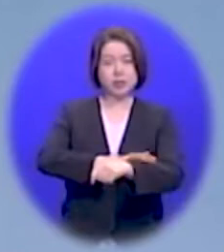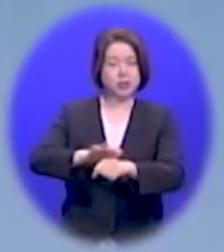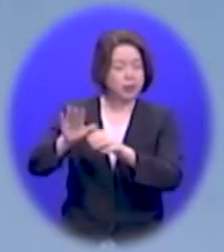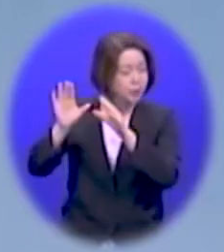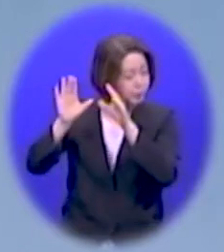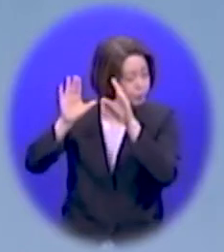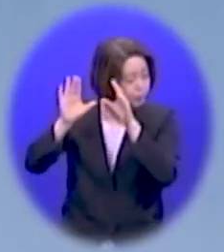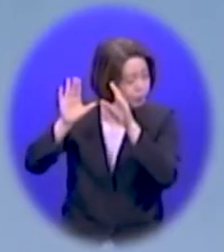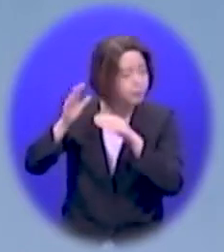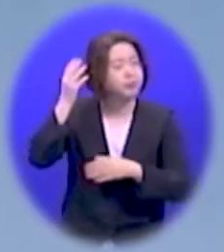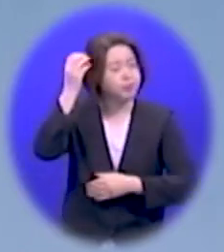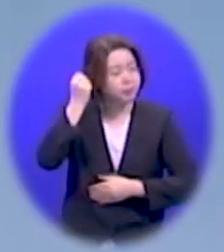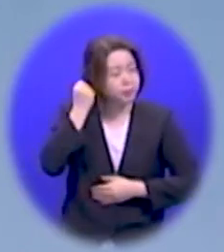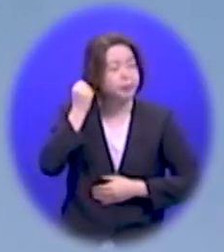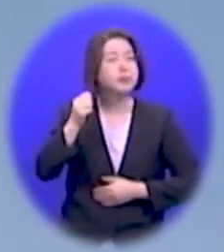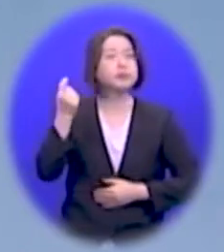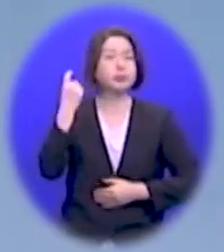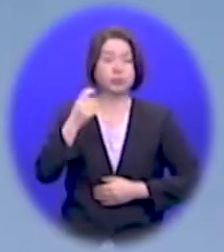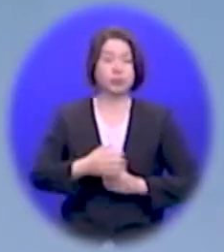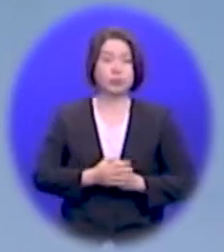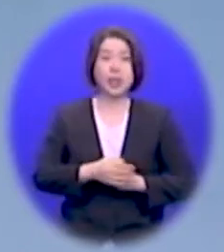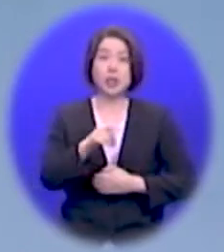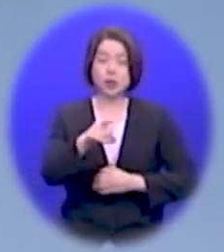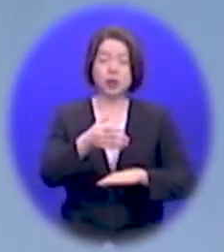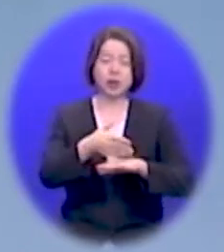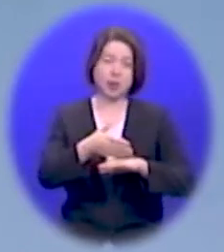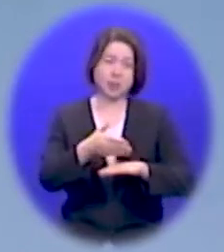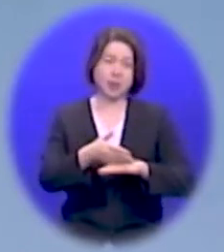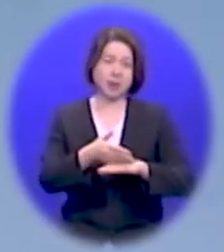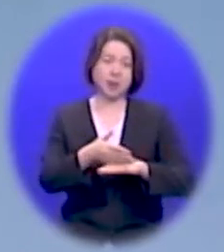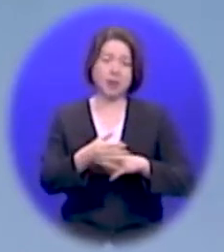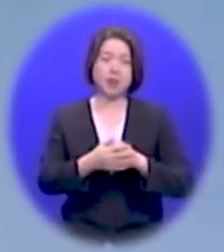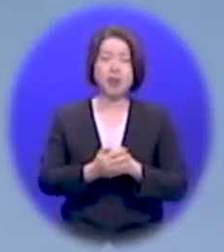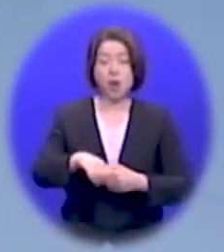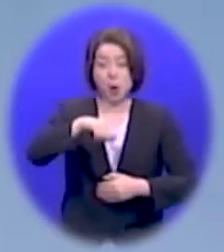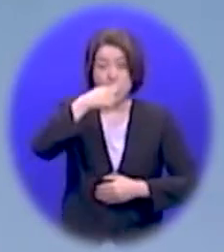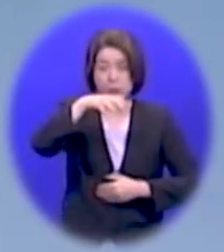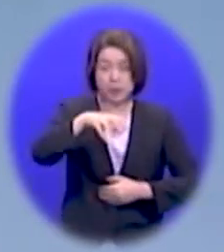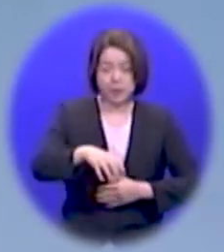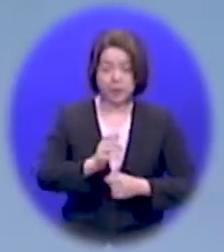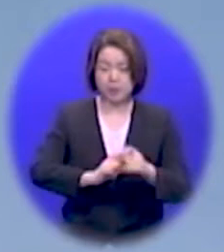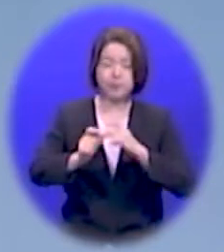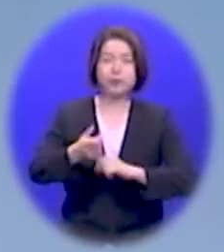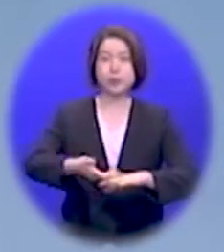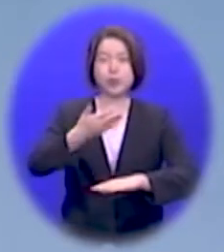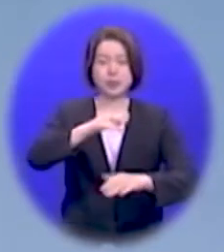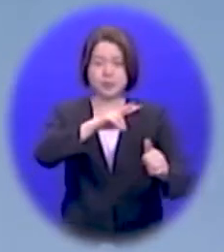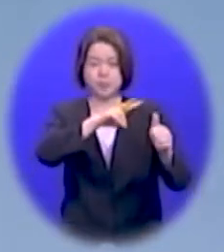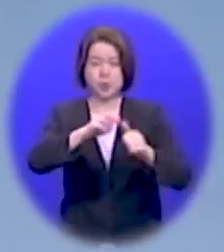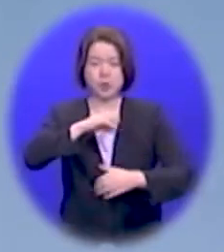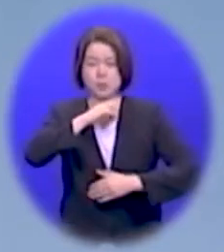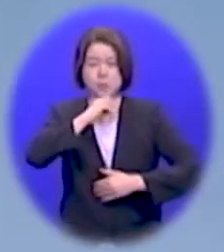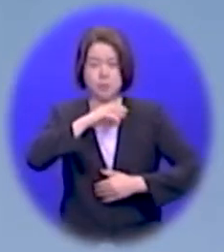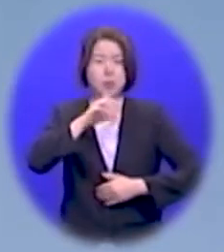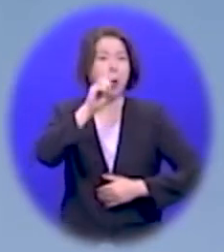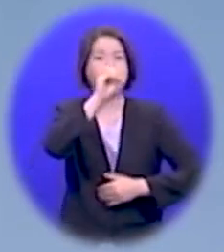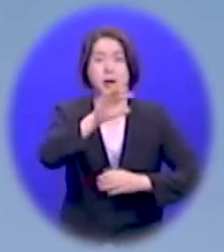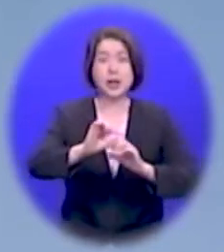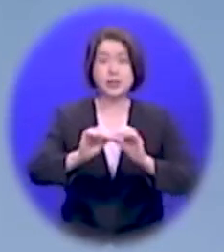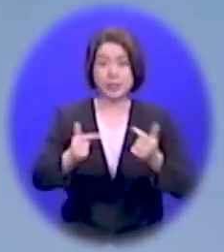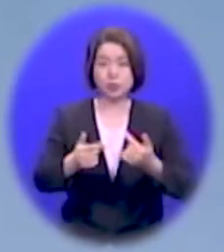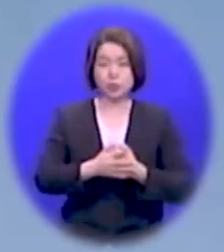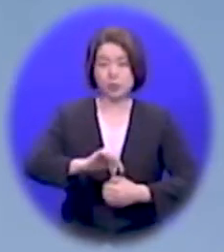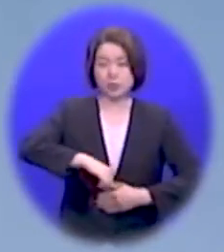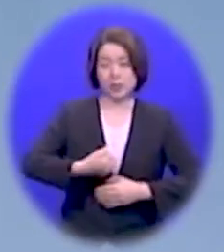드려요 그게 너무 감사하다 그래요 그래서 식당에 더 이상 원망과 불평의 이야기를 하지 않고 자기에게